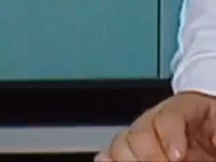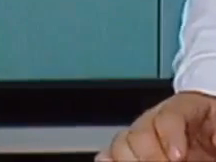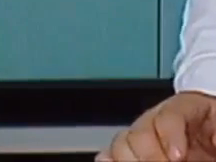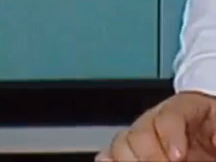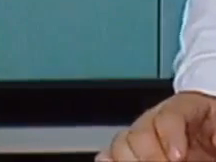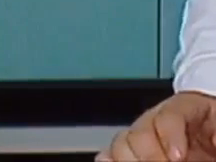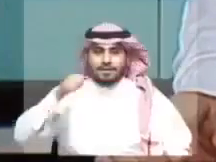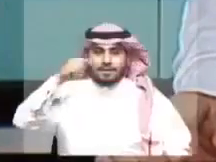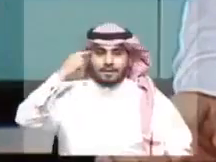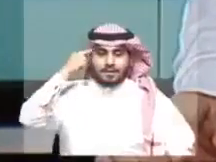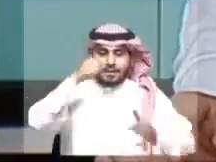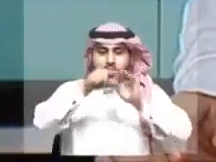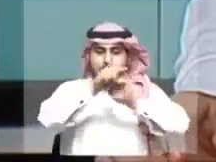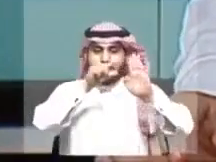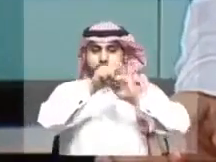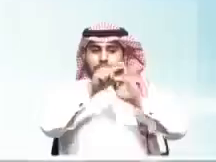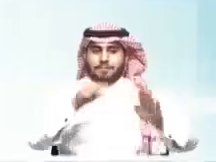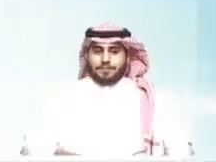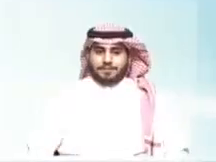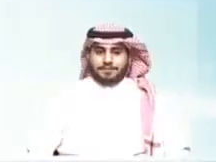لم يتبقى إلا تذكيركم بالعناوين.